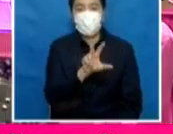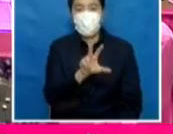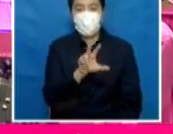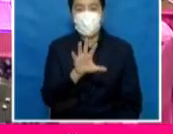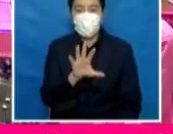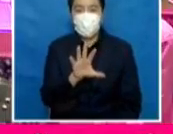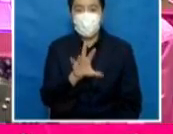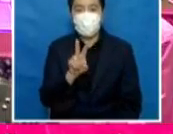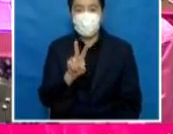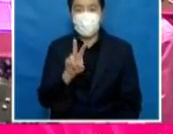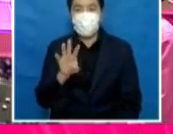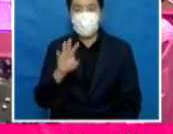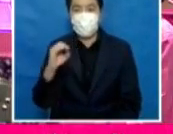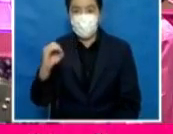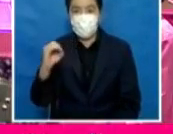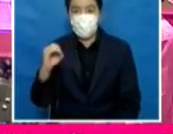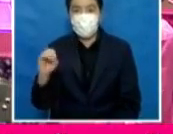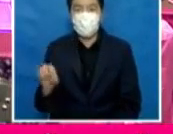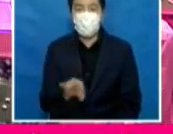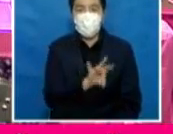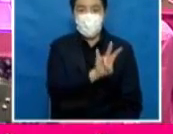7935240